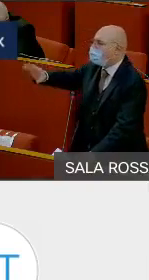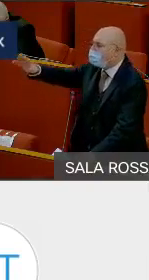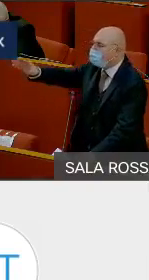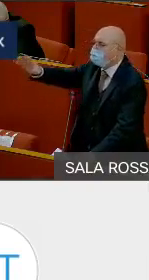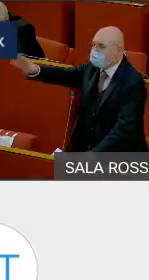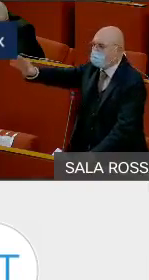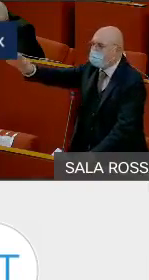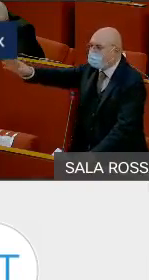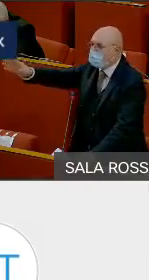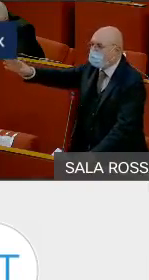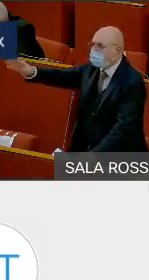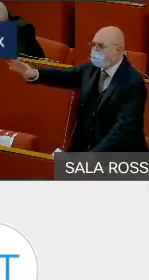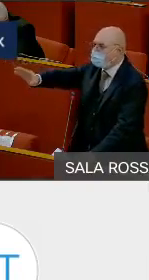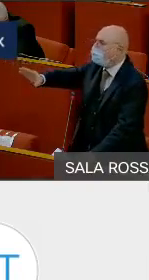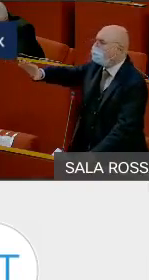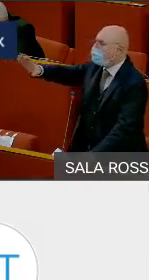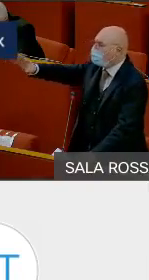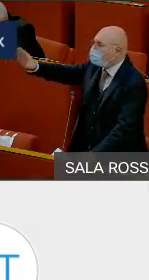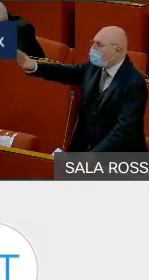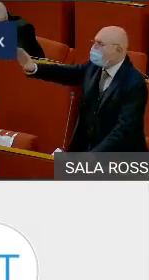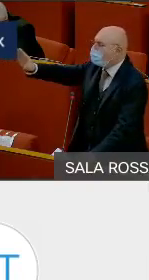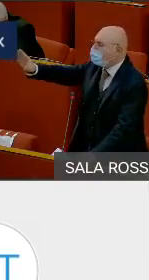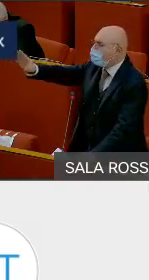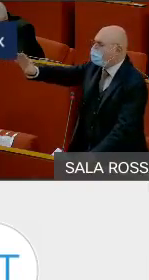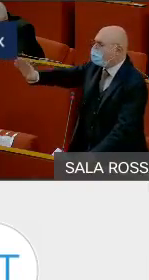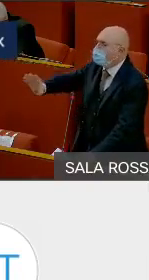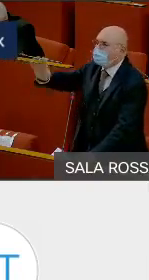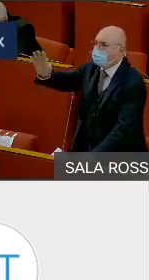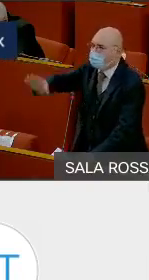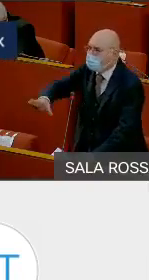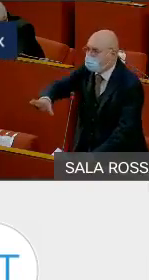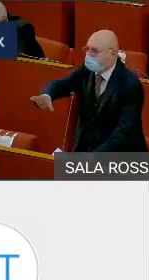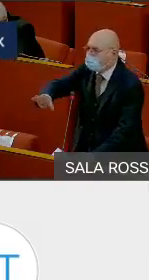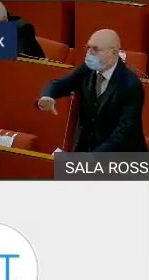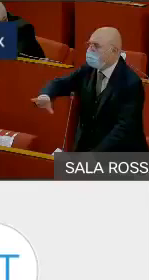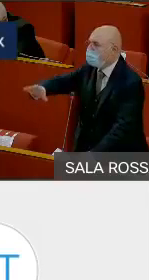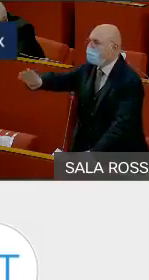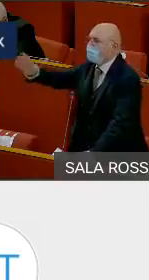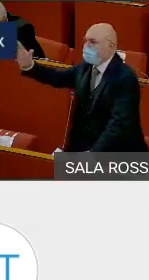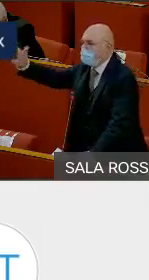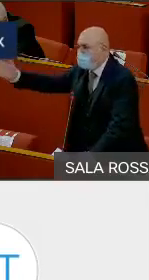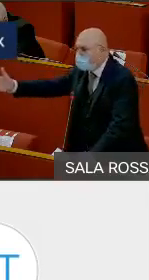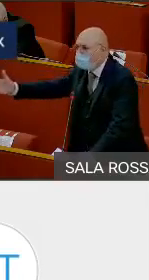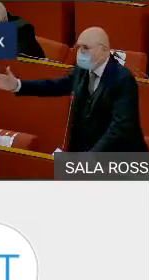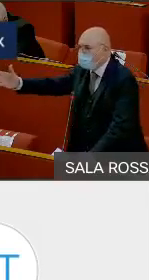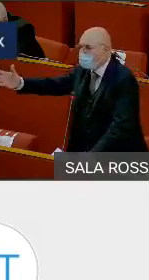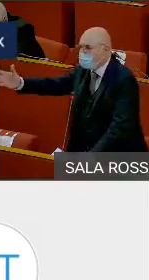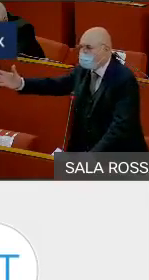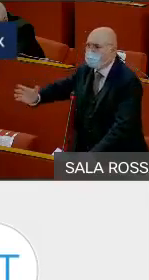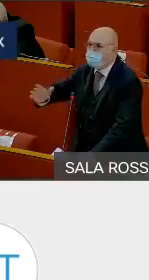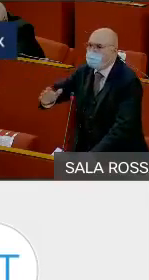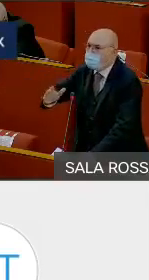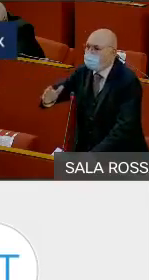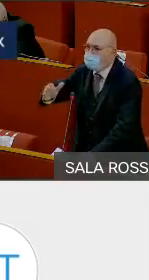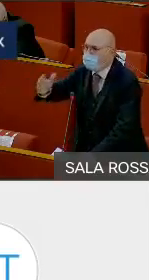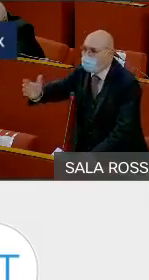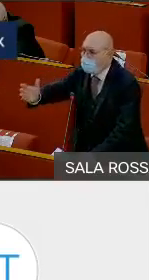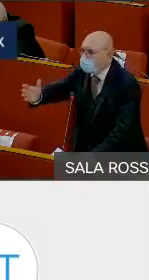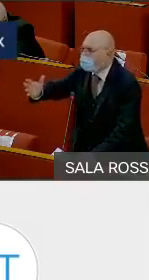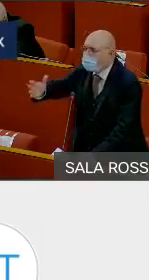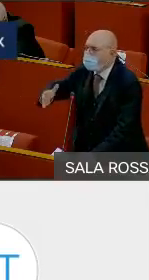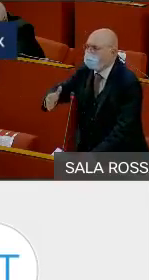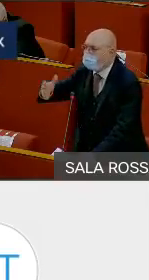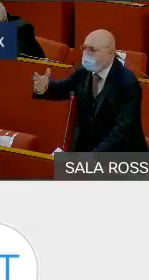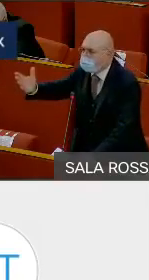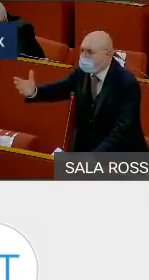edificare in un punto che definiamo assieme e quindi in qualche modo tu non fai il danno ambientale ma ne ha è ugualmente un vantaggio ma lui ha detto di no perché